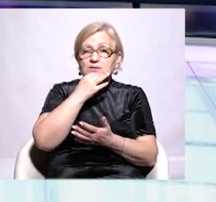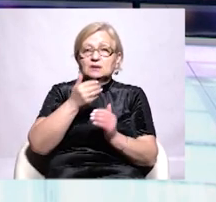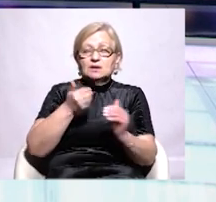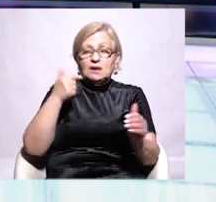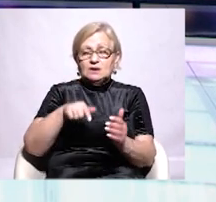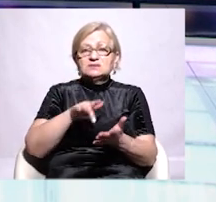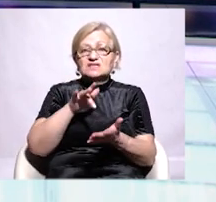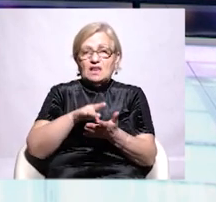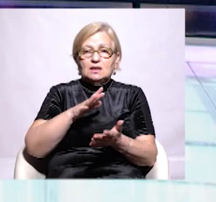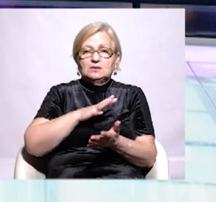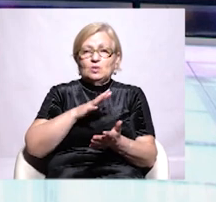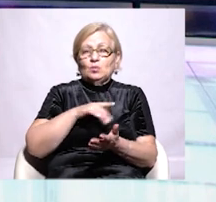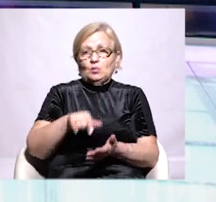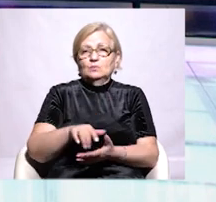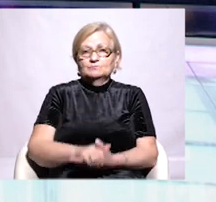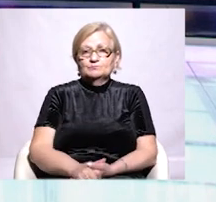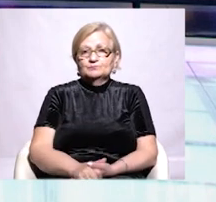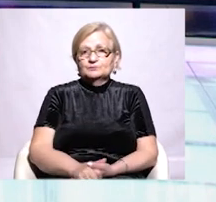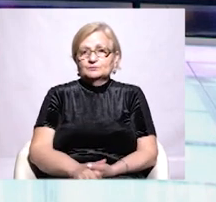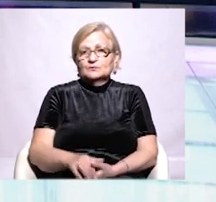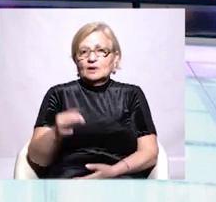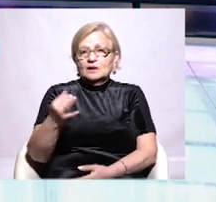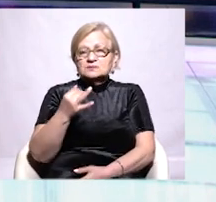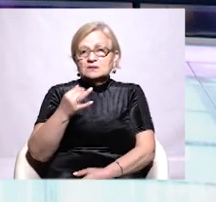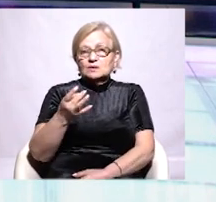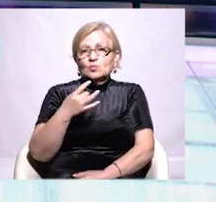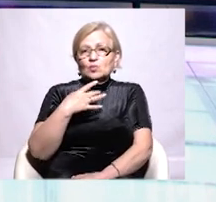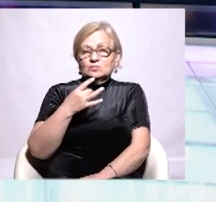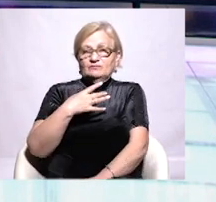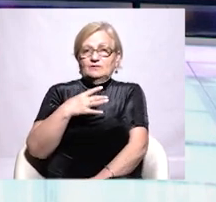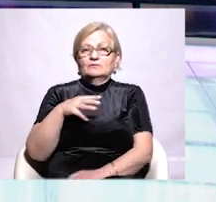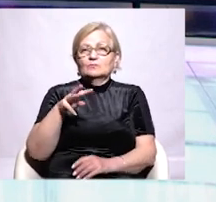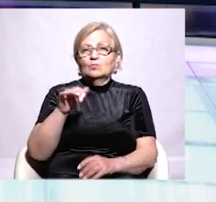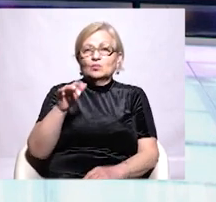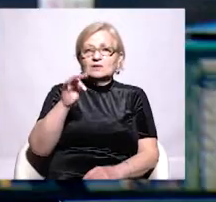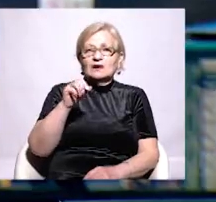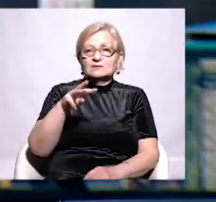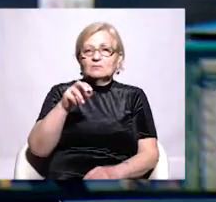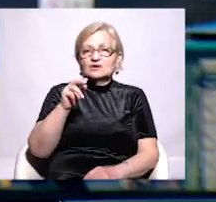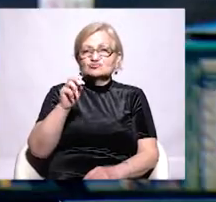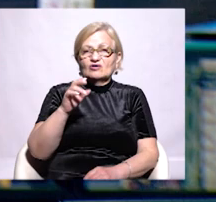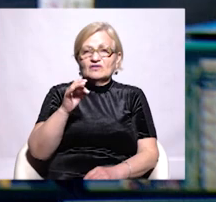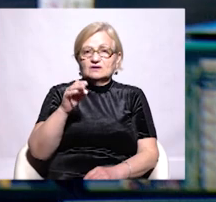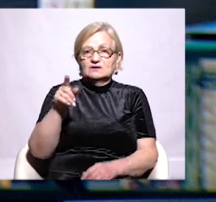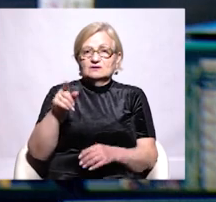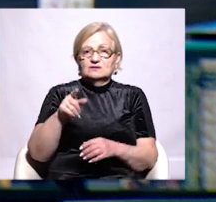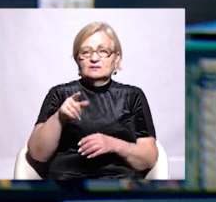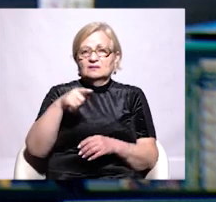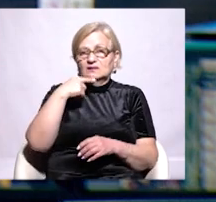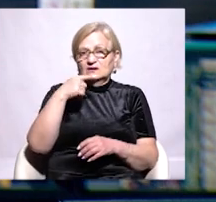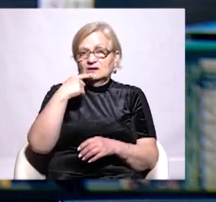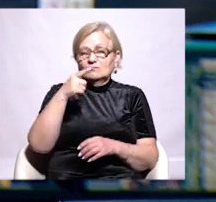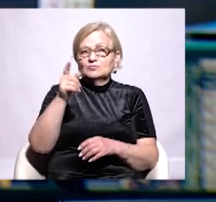ქალაქი არსებობდა. Საინტერესოა, როგორ გვიყვება მუხრან მაჭავარიანი თავის ლექსში ვახტანგმა წყალი ისურვა